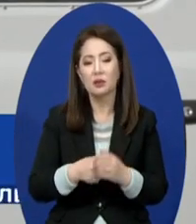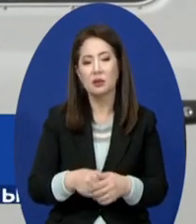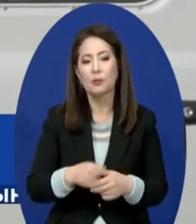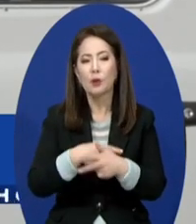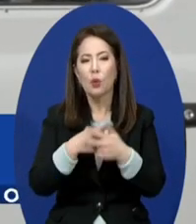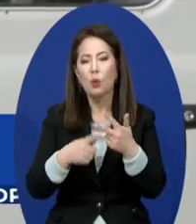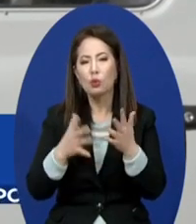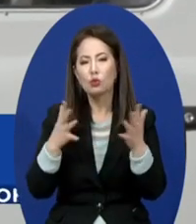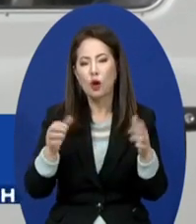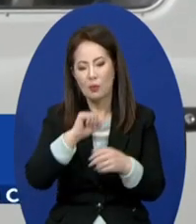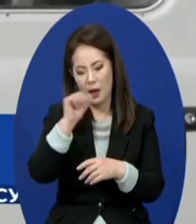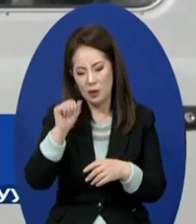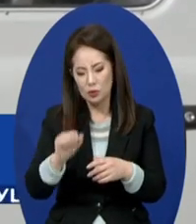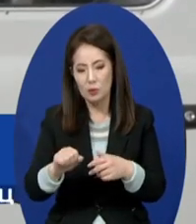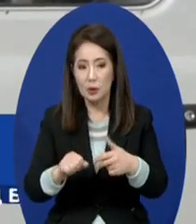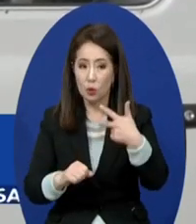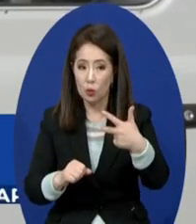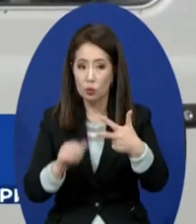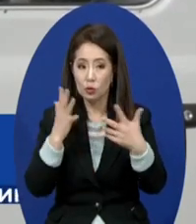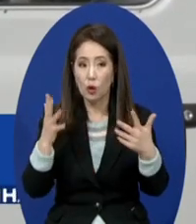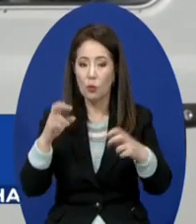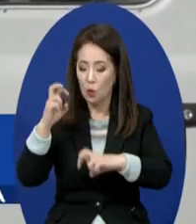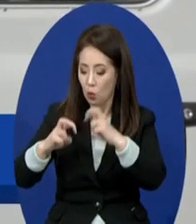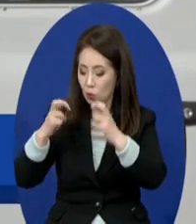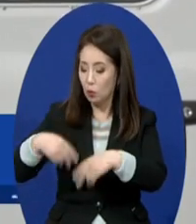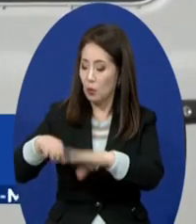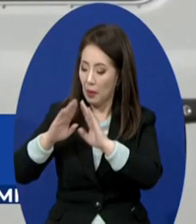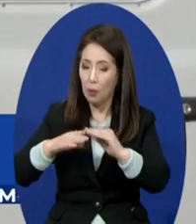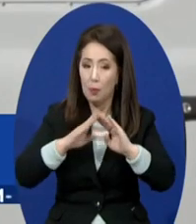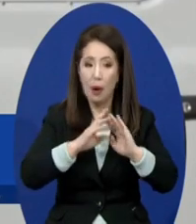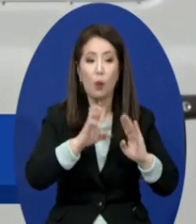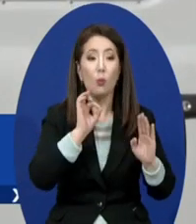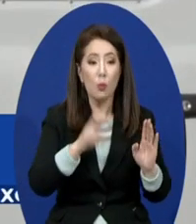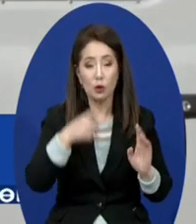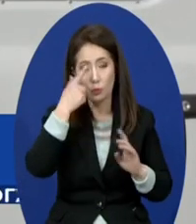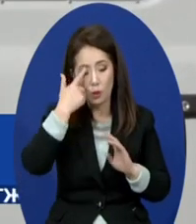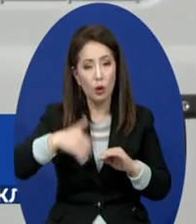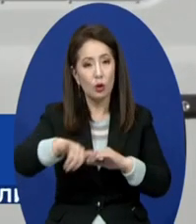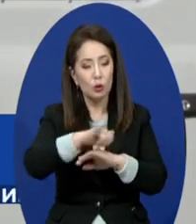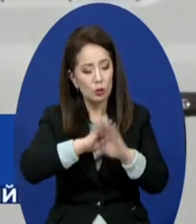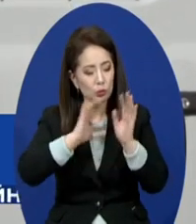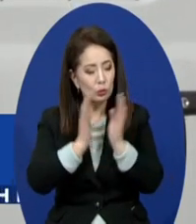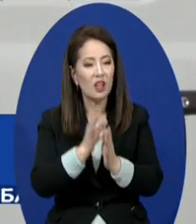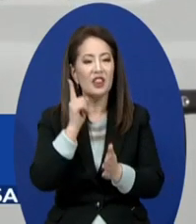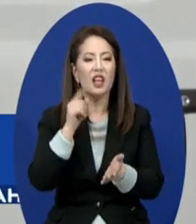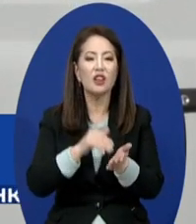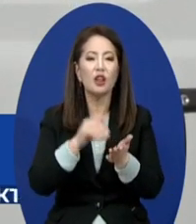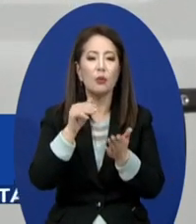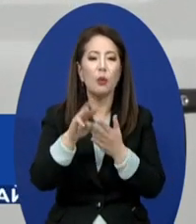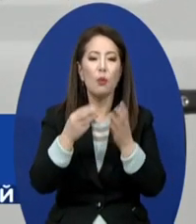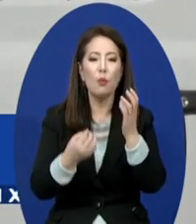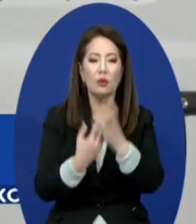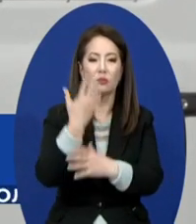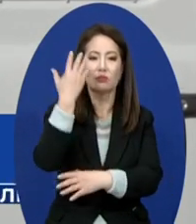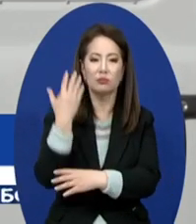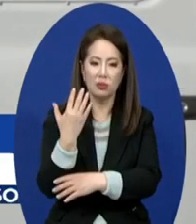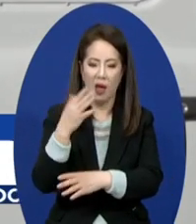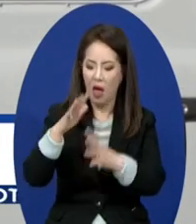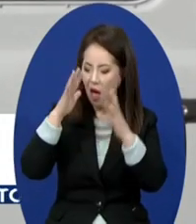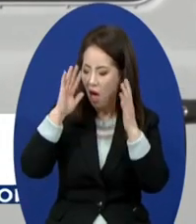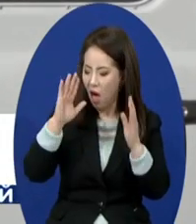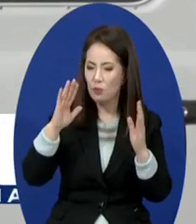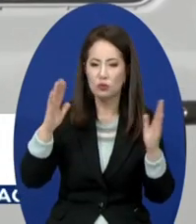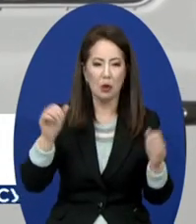байна бид нар бас яриа явьж байгаа. Хэрвээ тэр гурван том үйлдвэрийг оруулаад ирсэн тохиолдолд бол Монгол улсын тэр бүм мод гэдэг бол тийм том